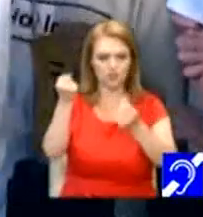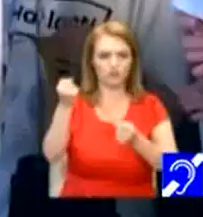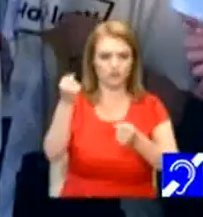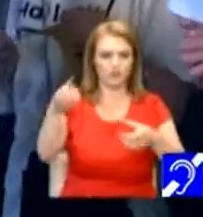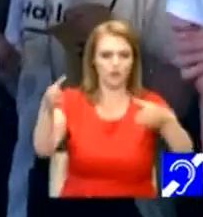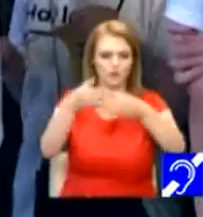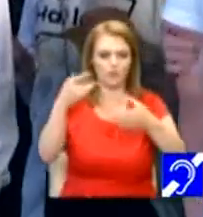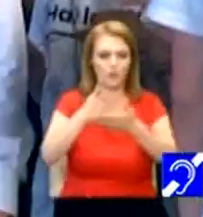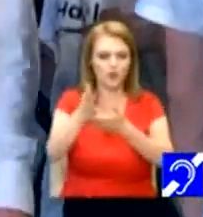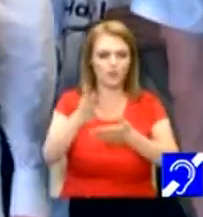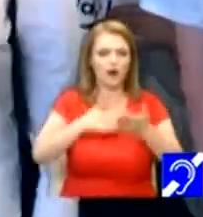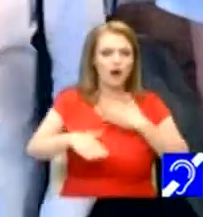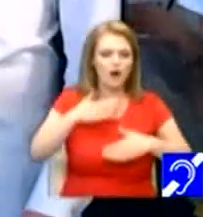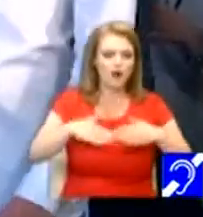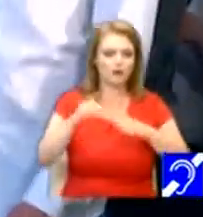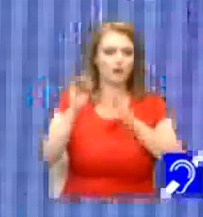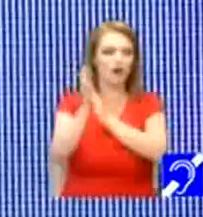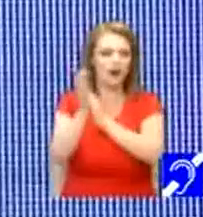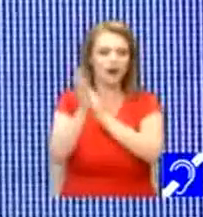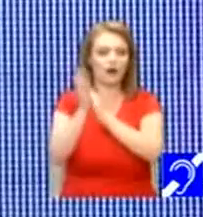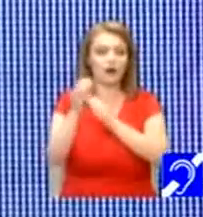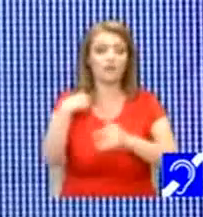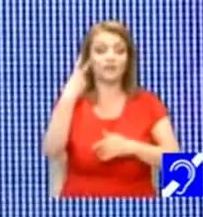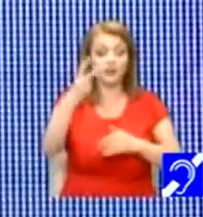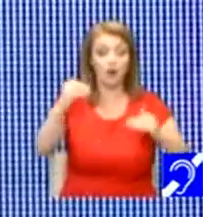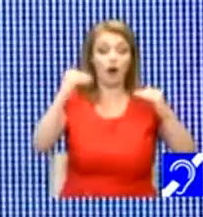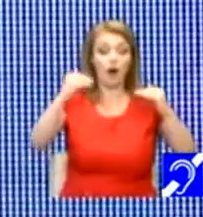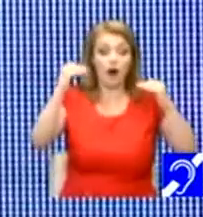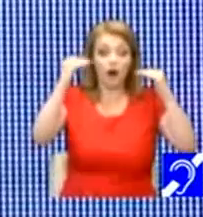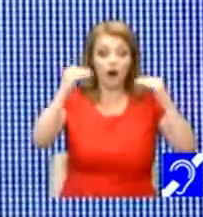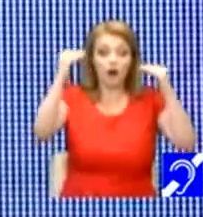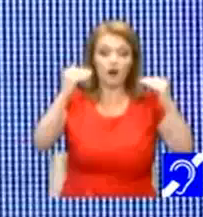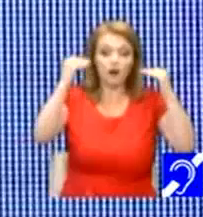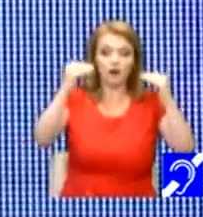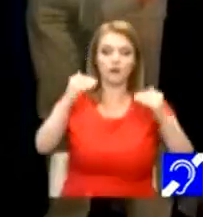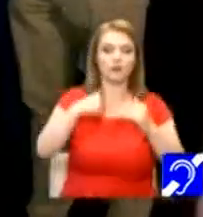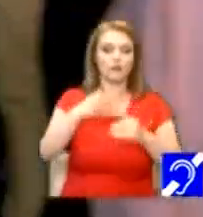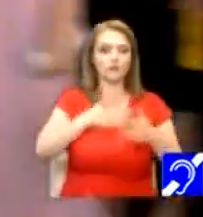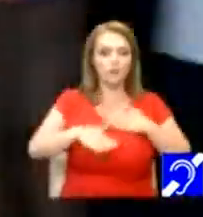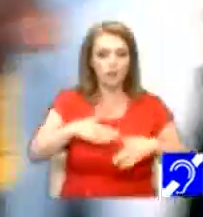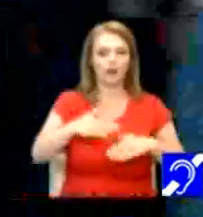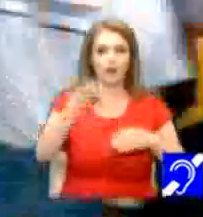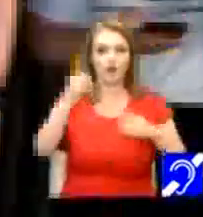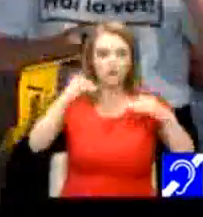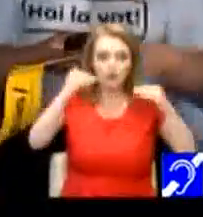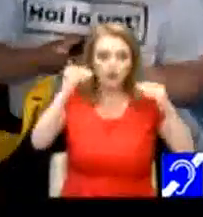se bucurau și aplaudau ori de câte ori scorul electoral al PAS creștea cu fiecare procent.